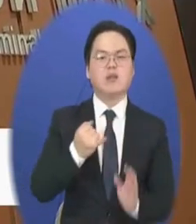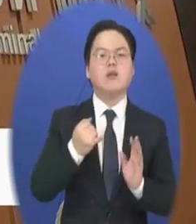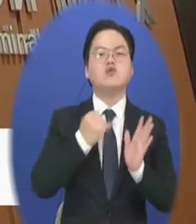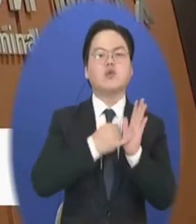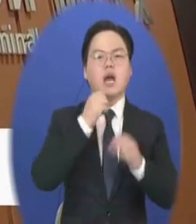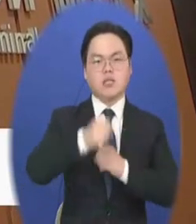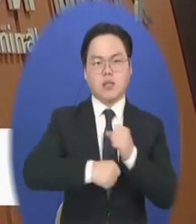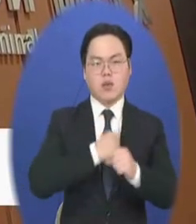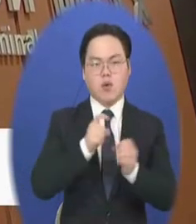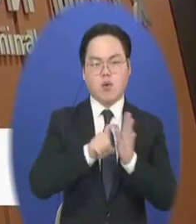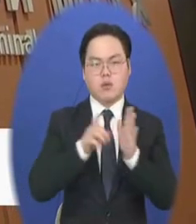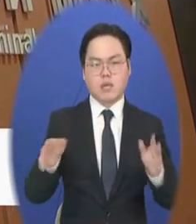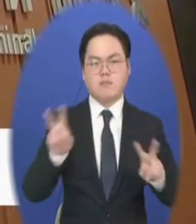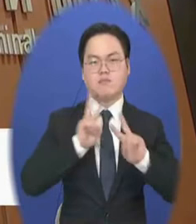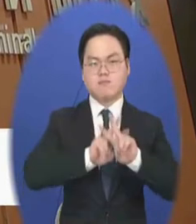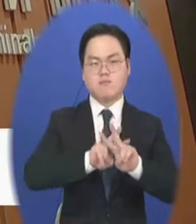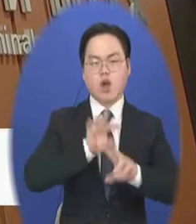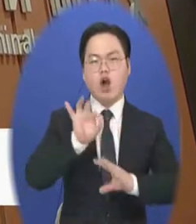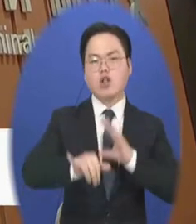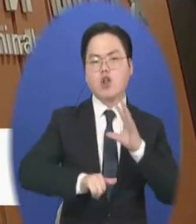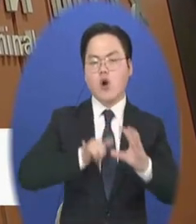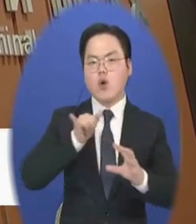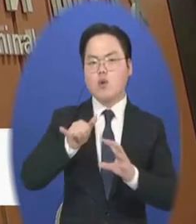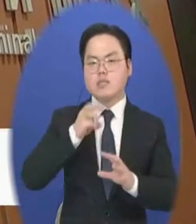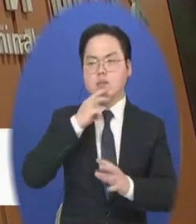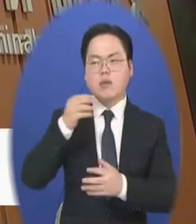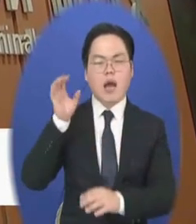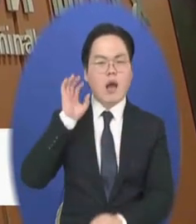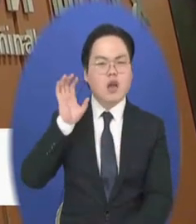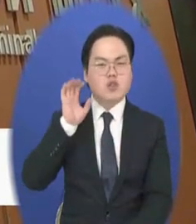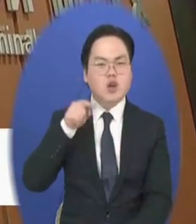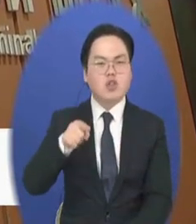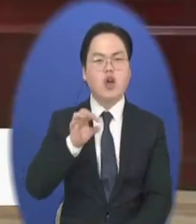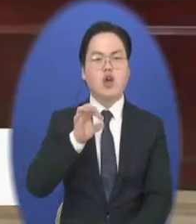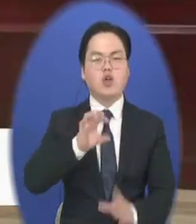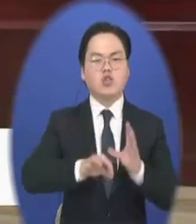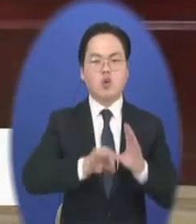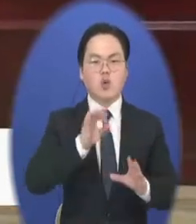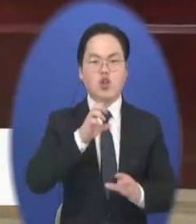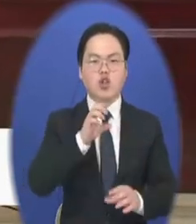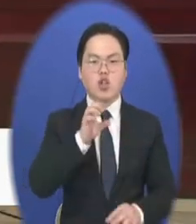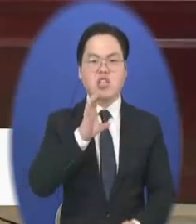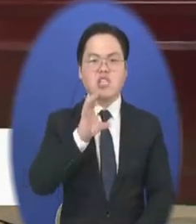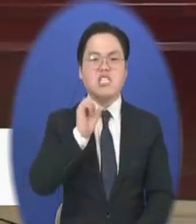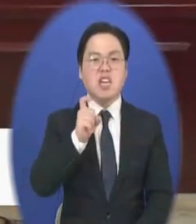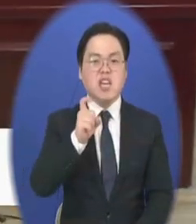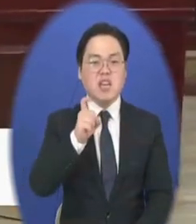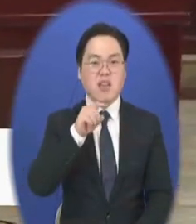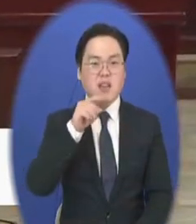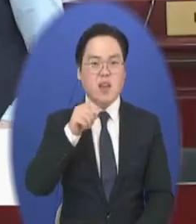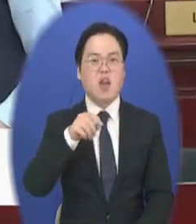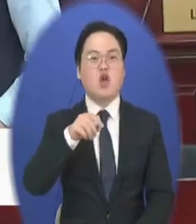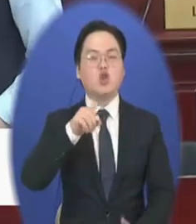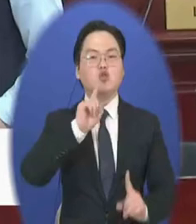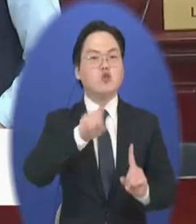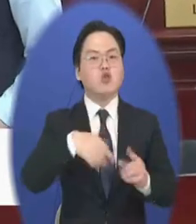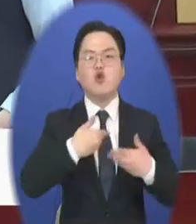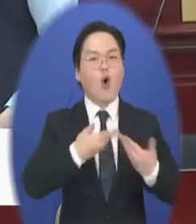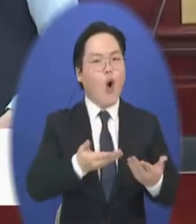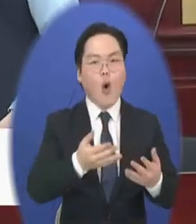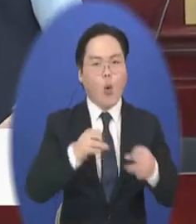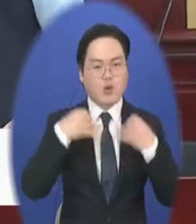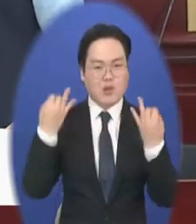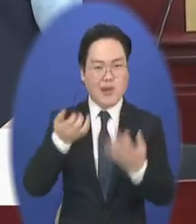ялаар шийтгсэн. Олон улсын парламентын холбооны мэдээллээс харахад сонгуулийн ерөнхий ороо Эрдэнэбатыг баривчилж цагдаа хорих зөвшөөрөл өгөөгүй болохыг улсын хурл